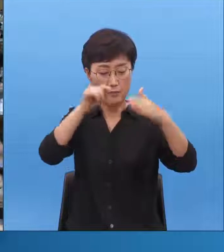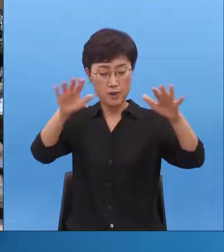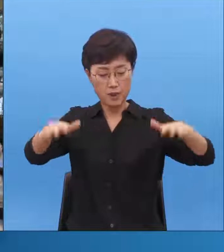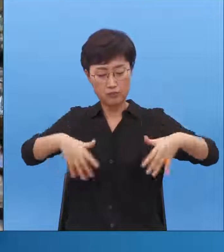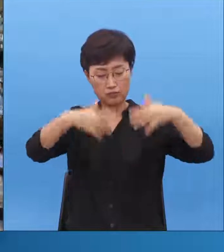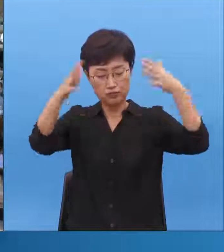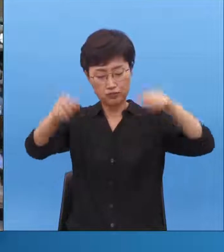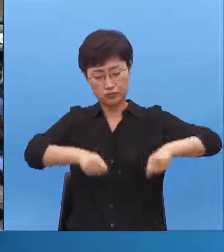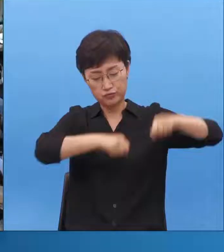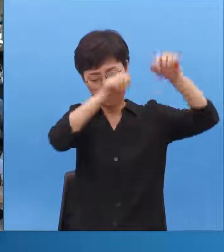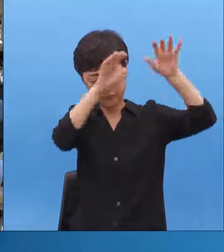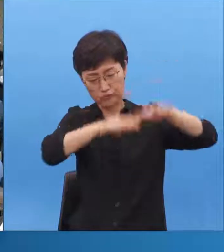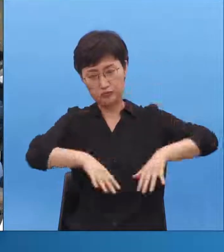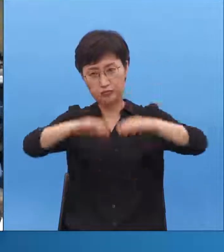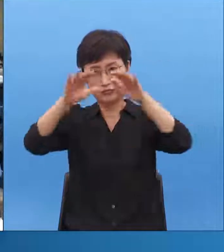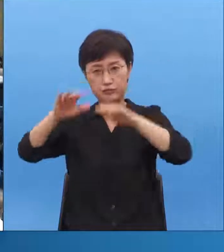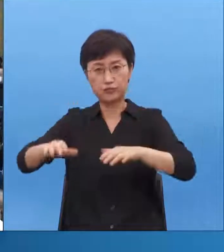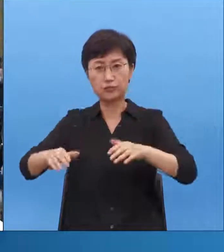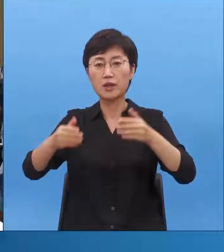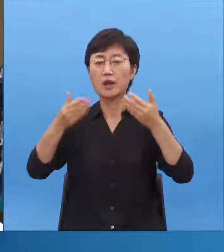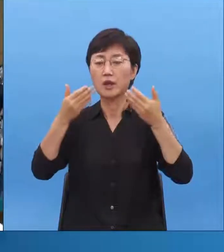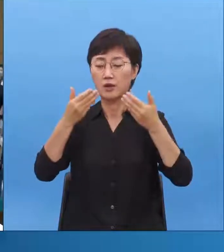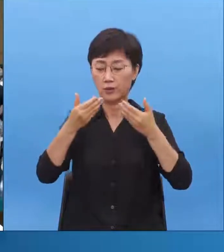마음의 풍랑